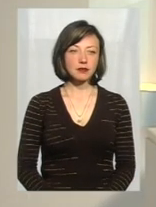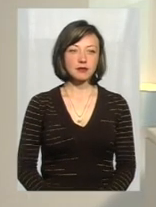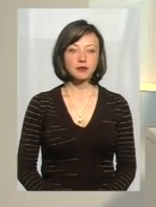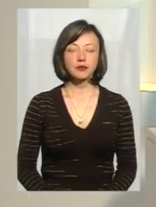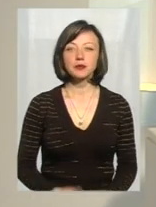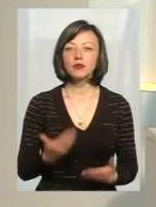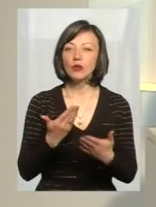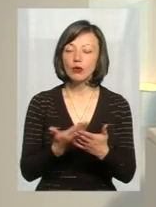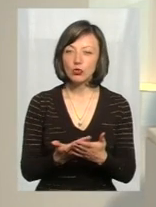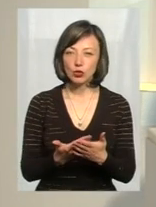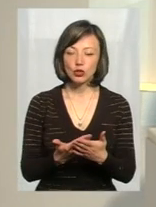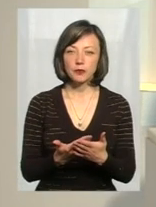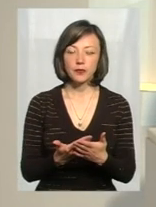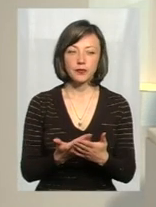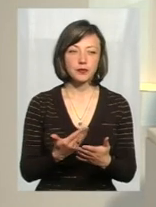Отож, пане Ігорю,